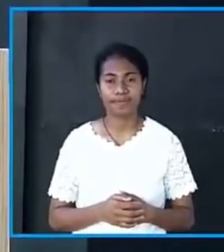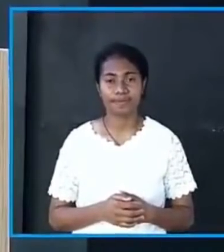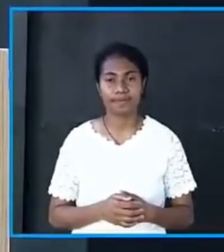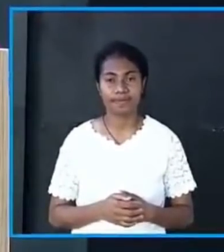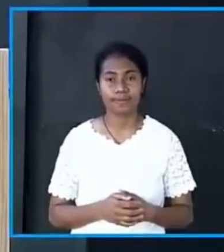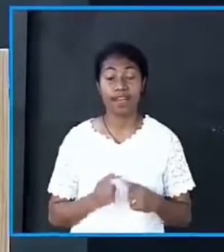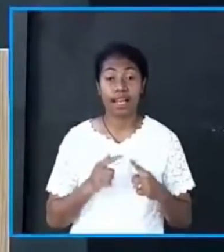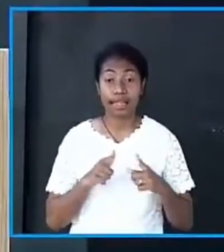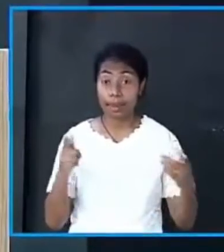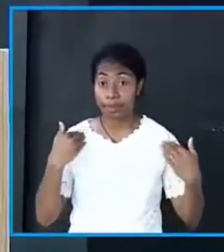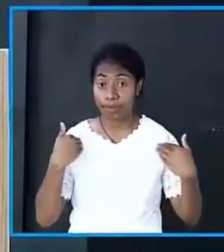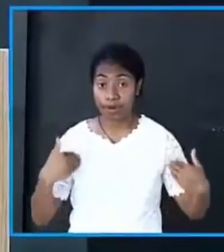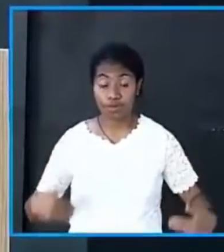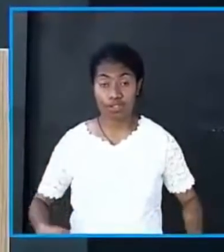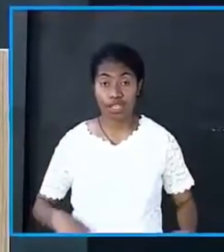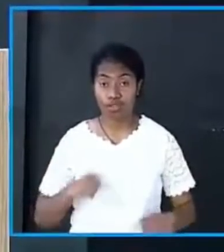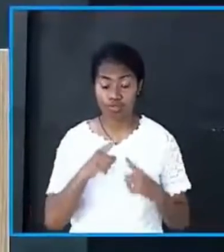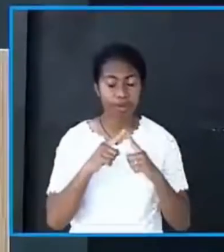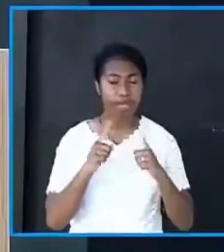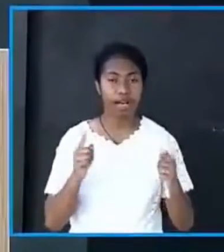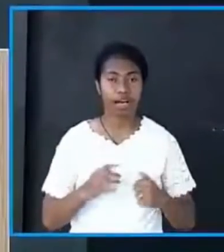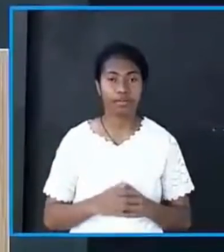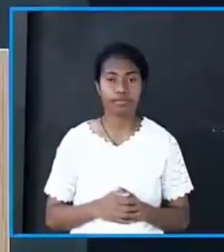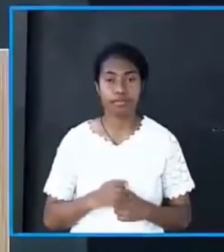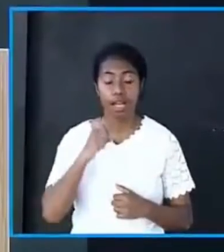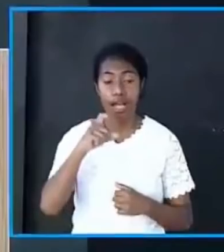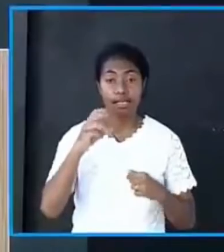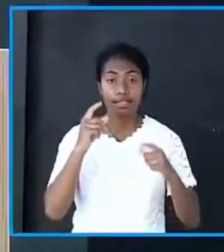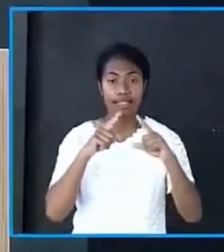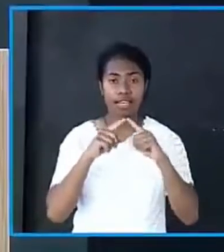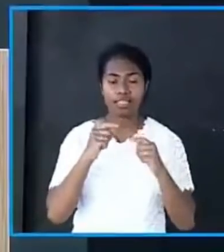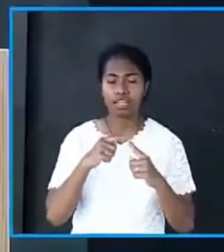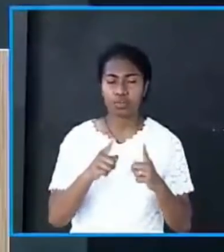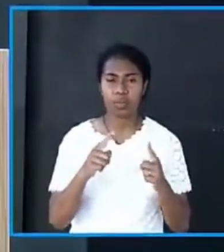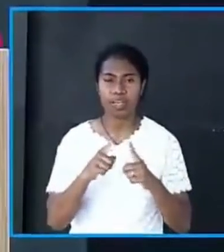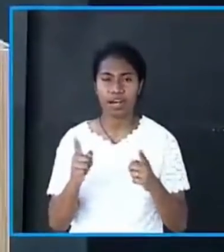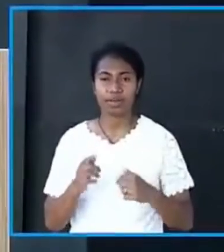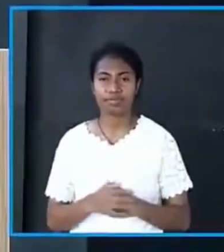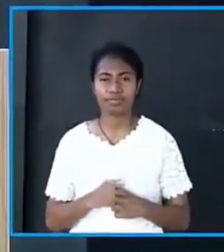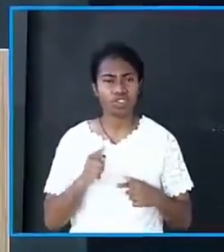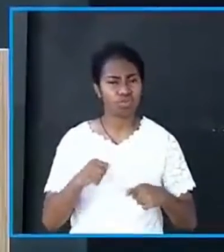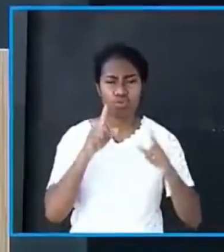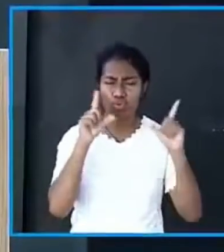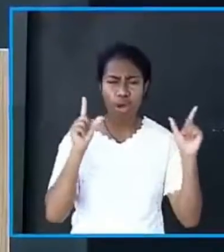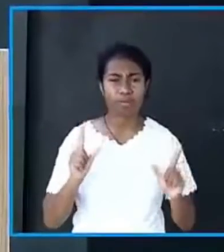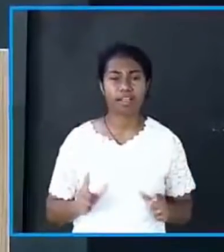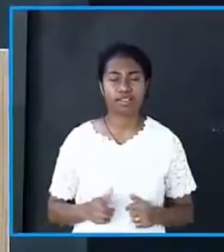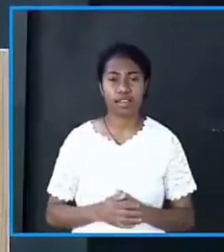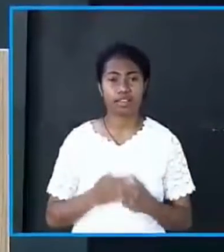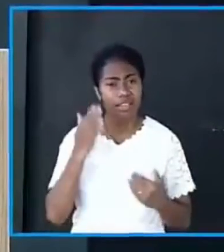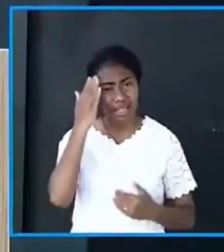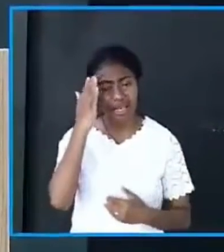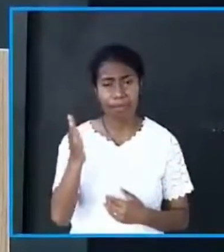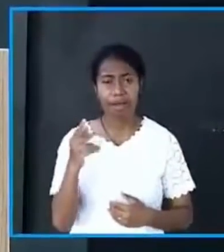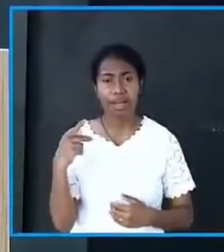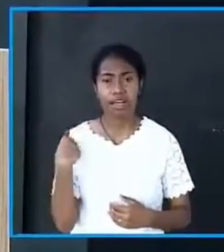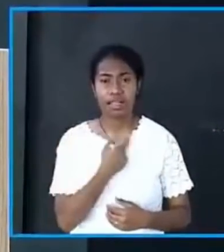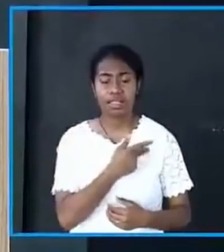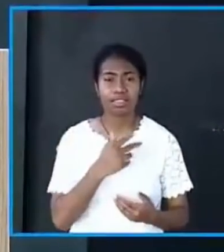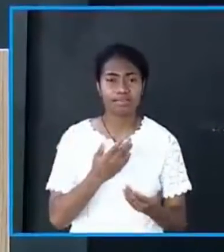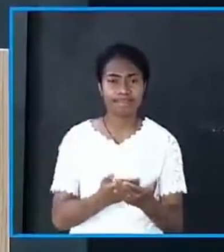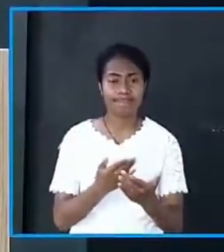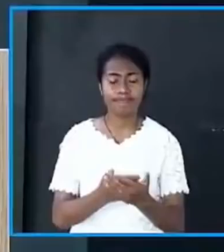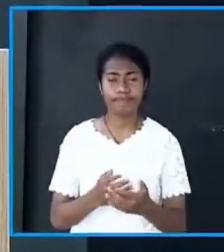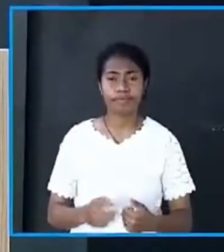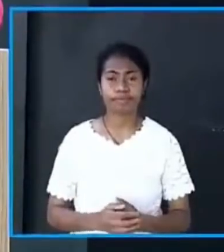tapi manusia coba cara mencari makanya variasi luar biasa kan kenapa kita diberikan agar